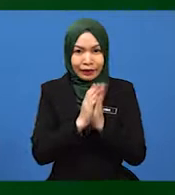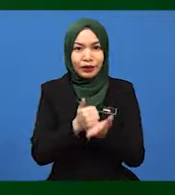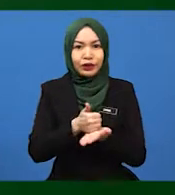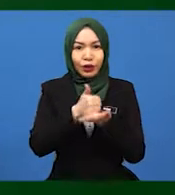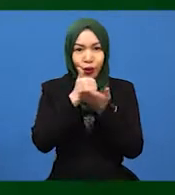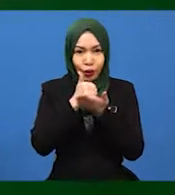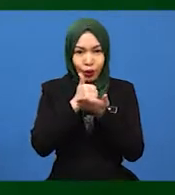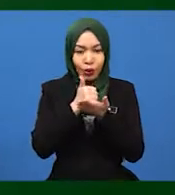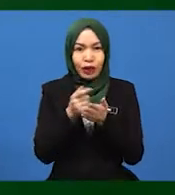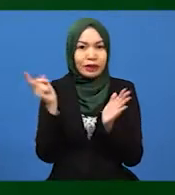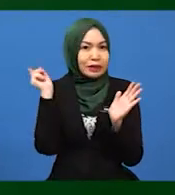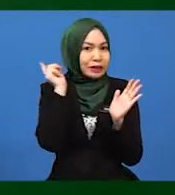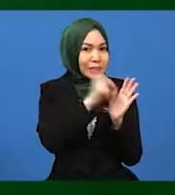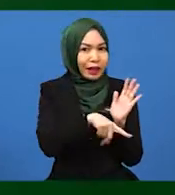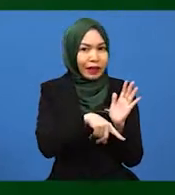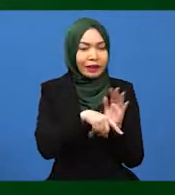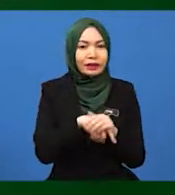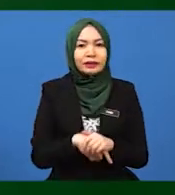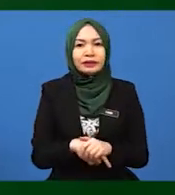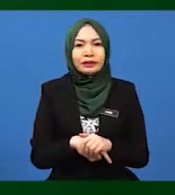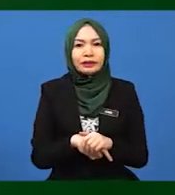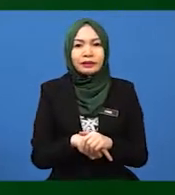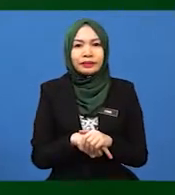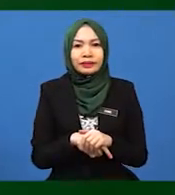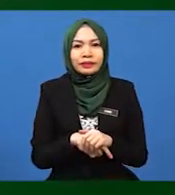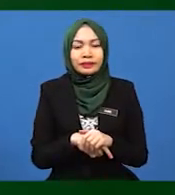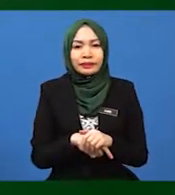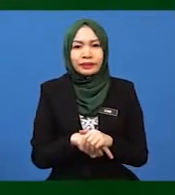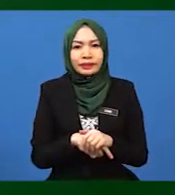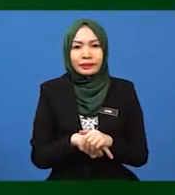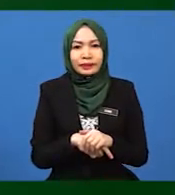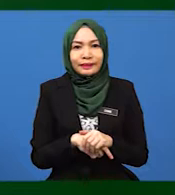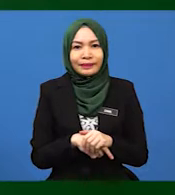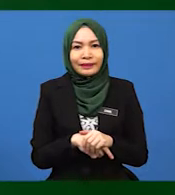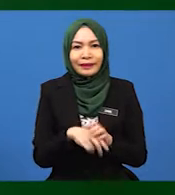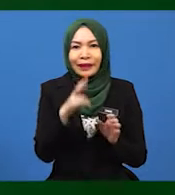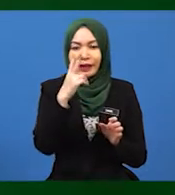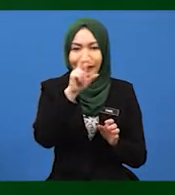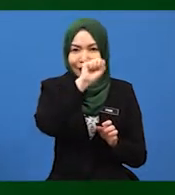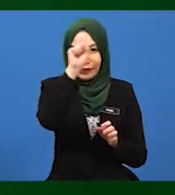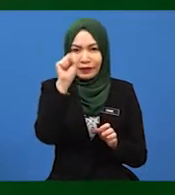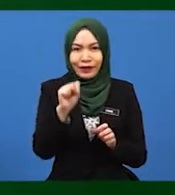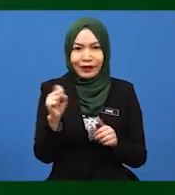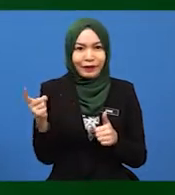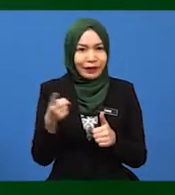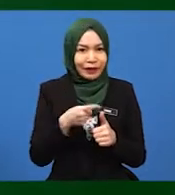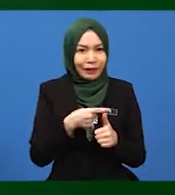tolong, jangan. Lihat soalan